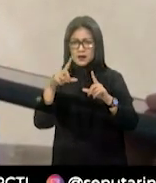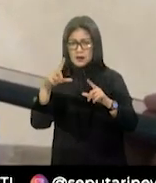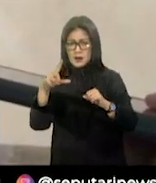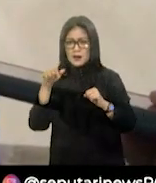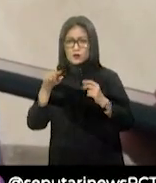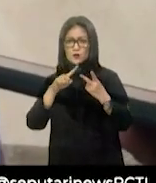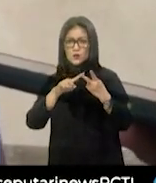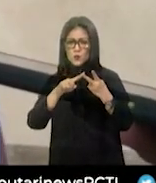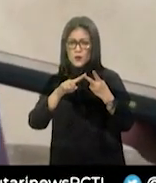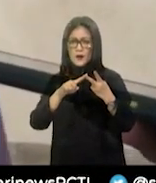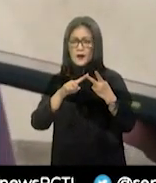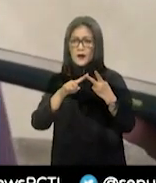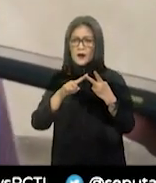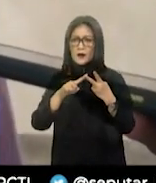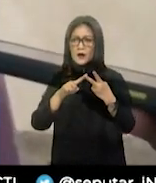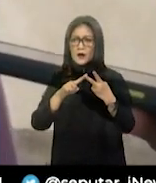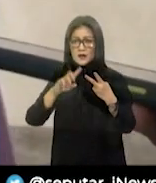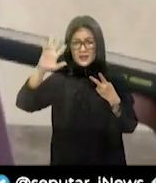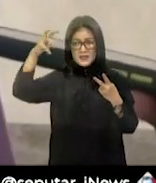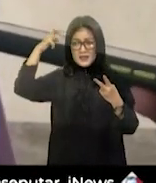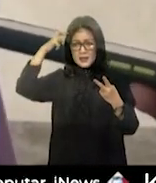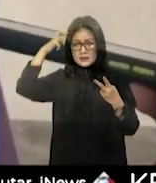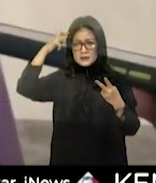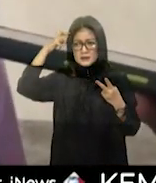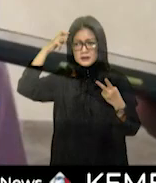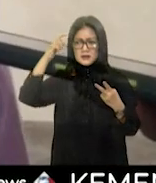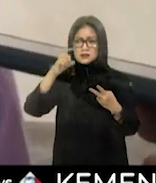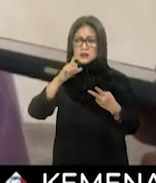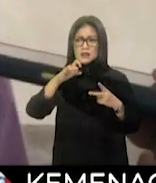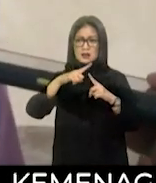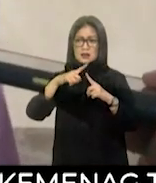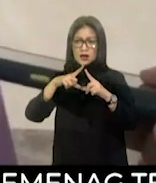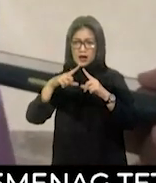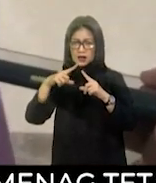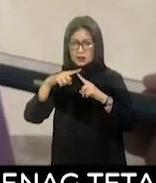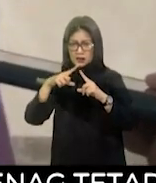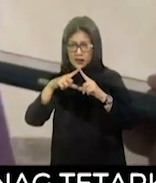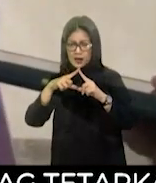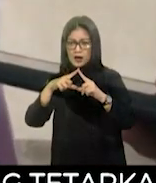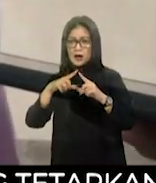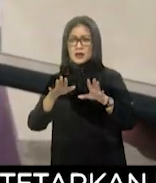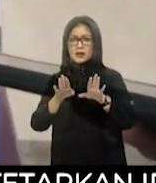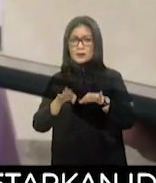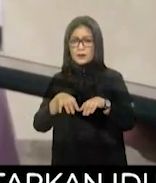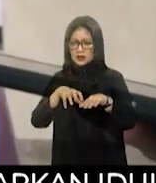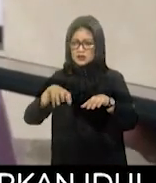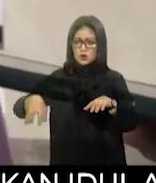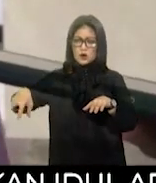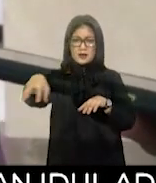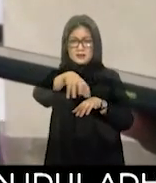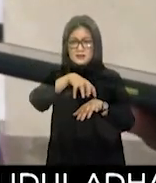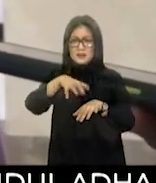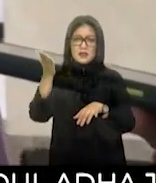adalah dinas Citata terkait dengan zonasi dan peruntukan gitu ya dan menyelesaikan oleh Mbak